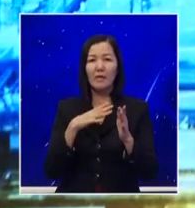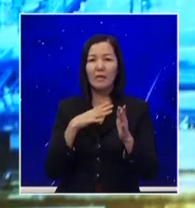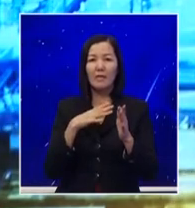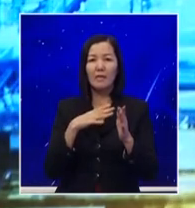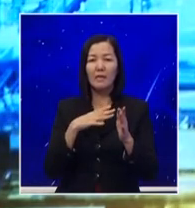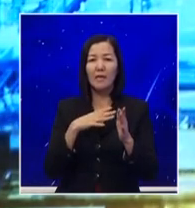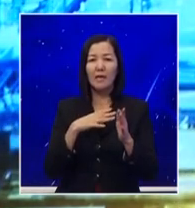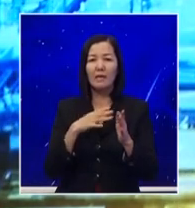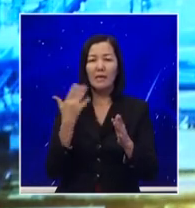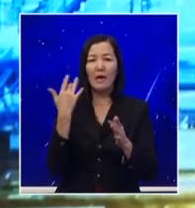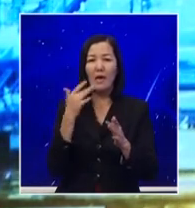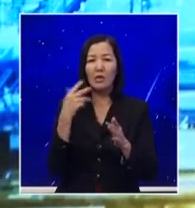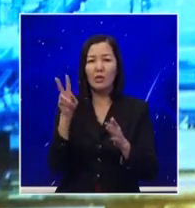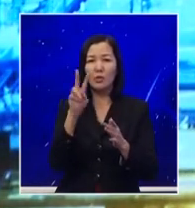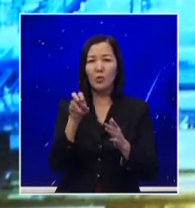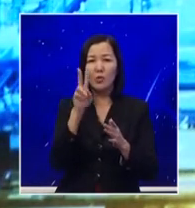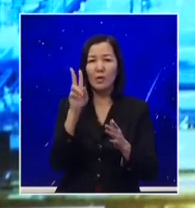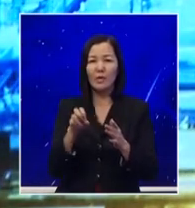ақш долларының орташа бағамы